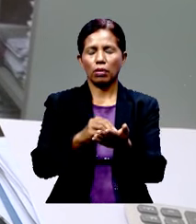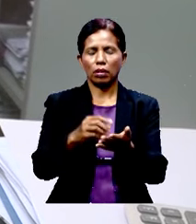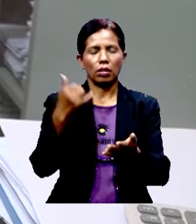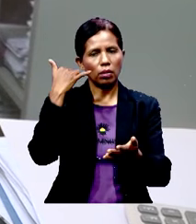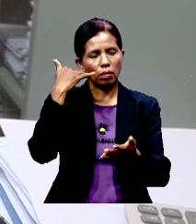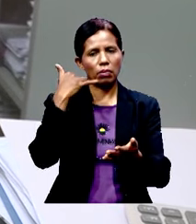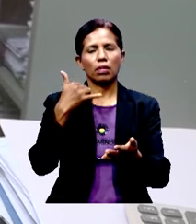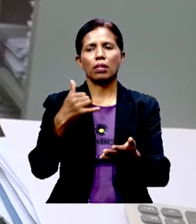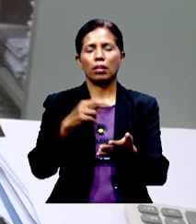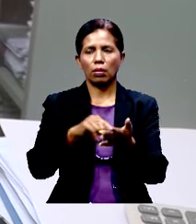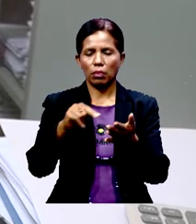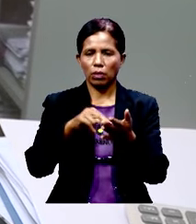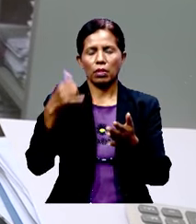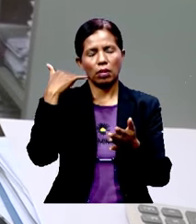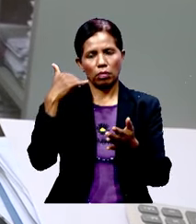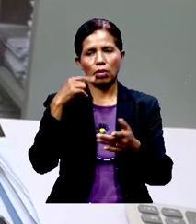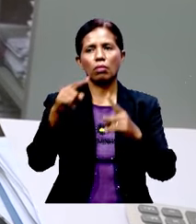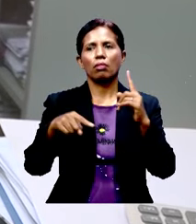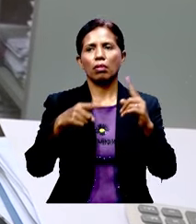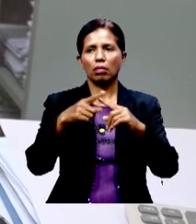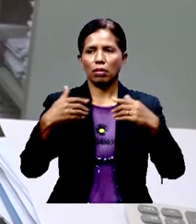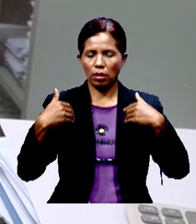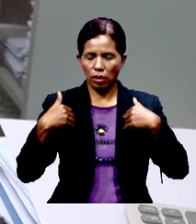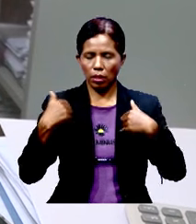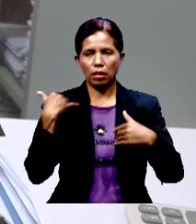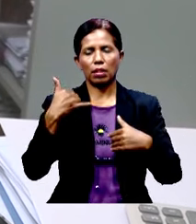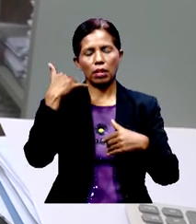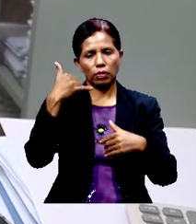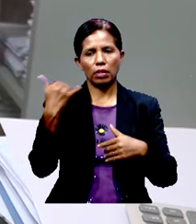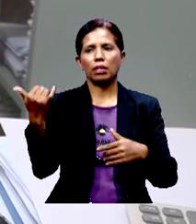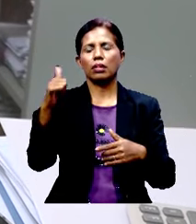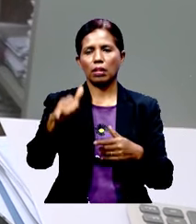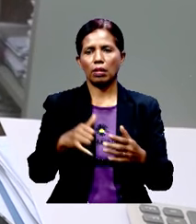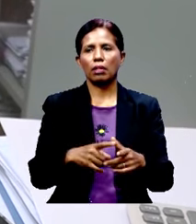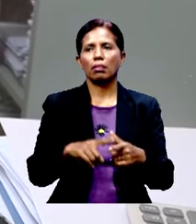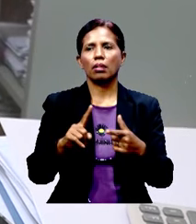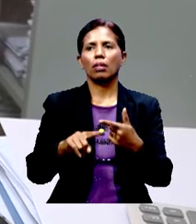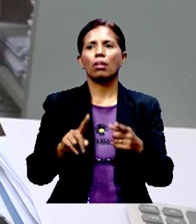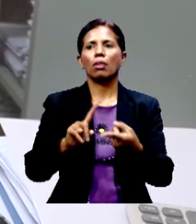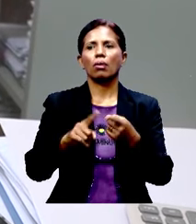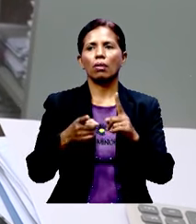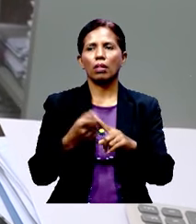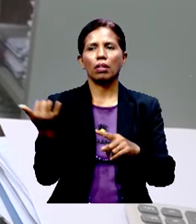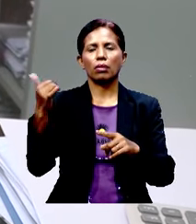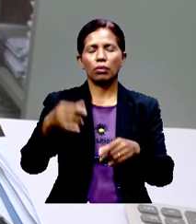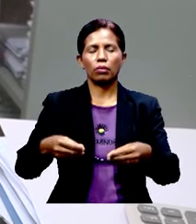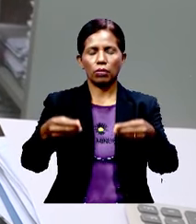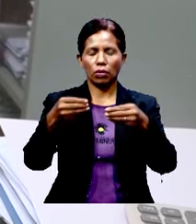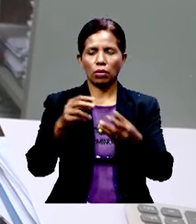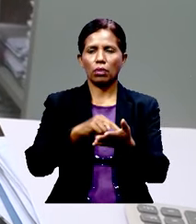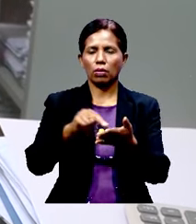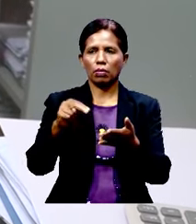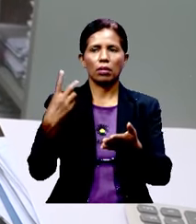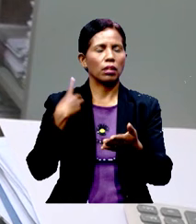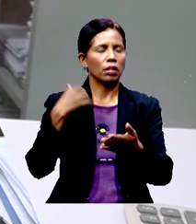telepone e wa hira. Ihe ita kontaktu sira. Maibe dalabarak maluk sira fo nomor nebe mal aktivo eh. Wa hira ta kontaktu